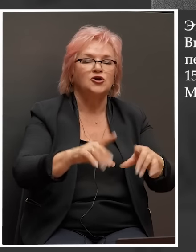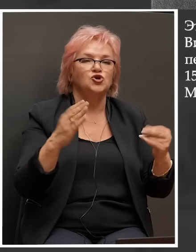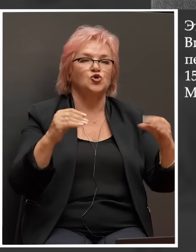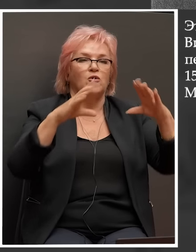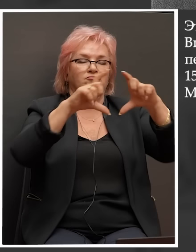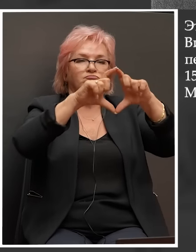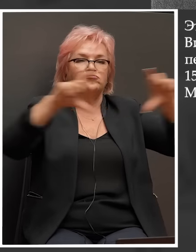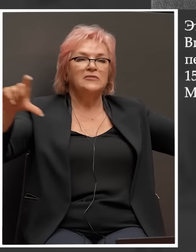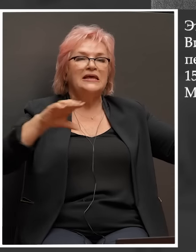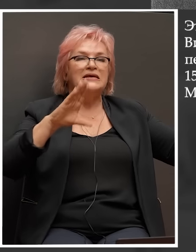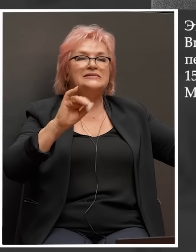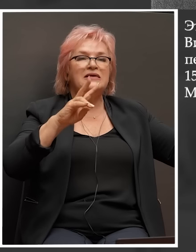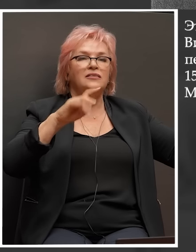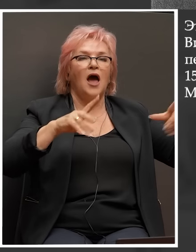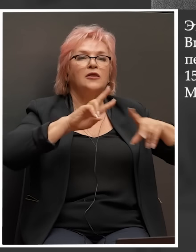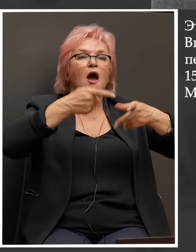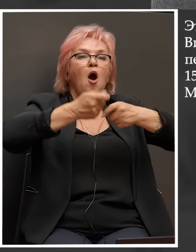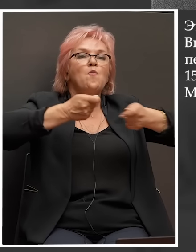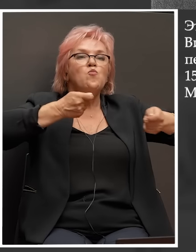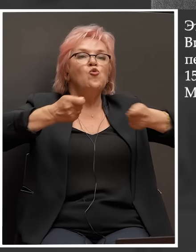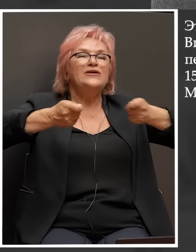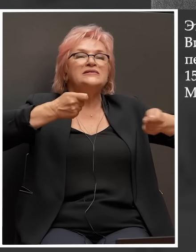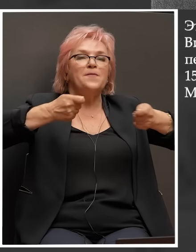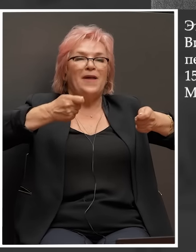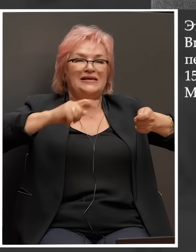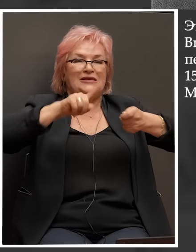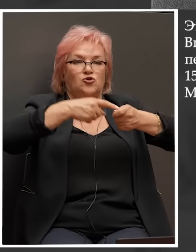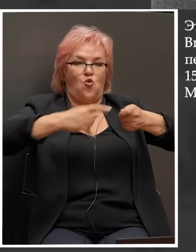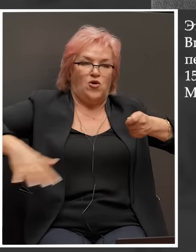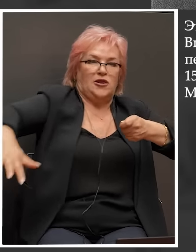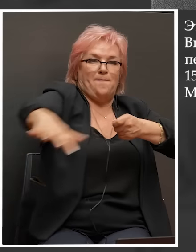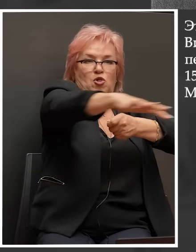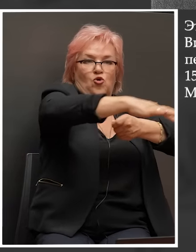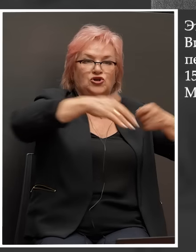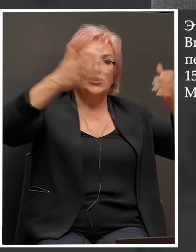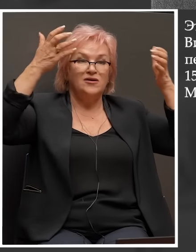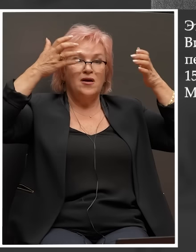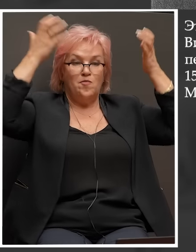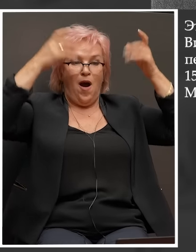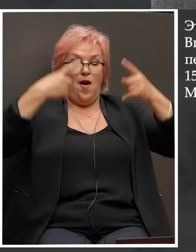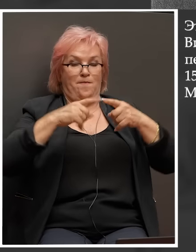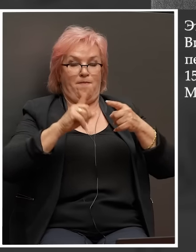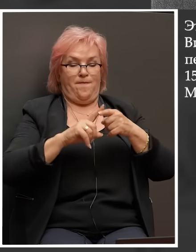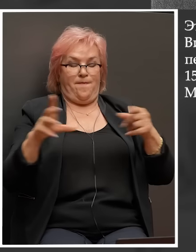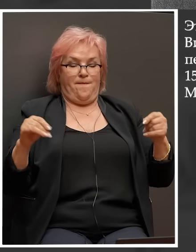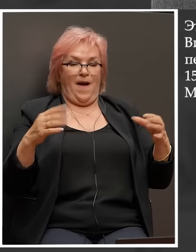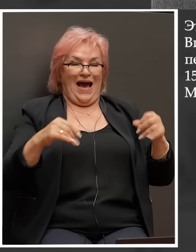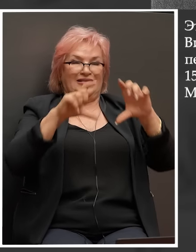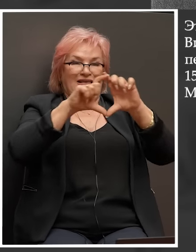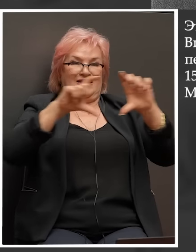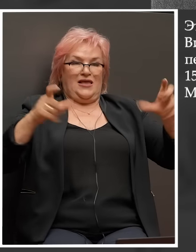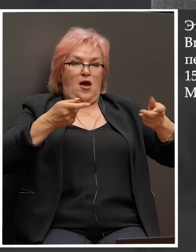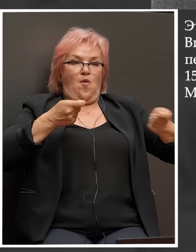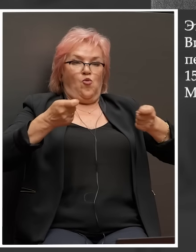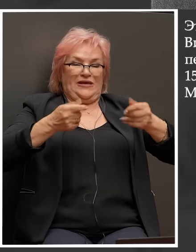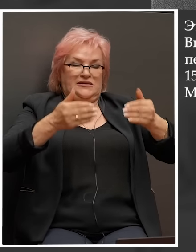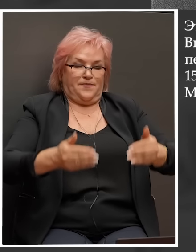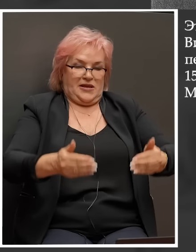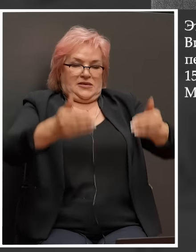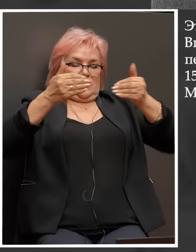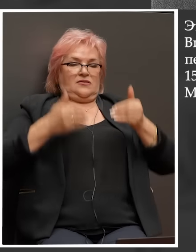сенатом города Рима, перед муниципалитетом города. Папа выносит муниципалитет за пределы Кверинальского